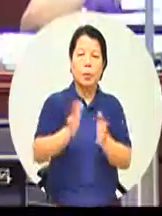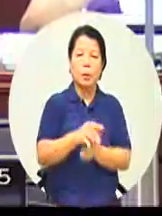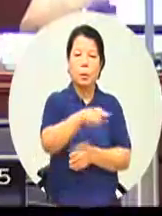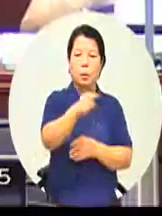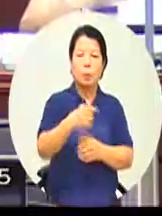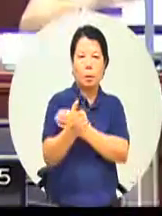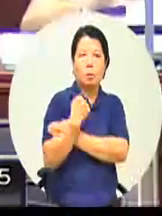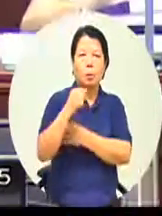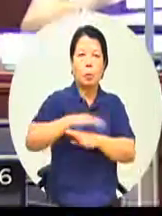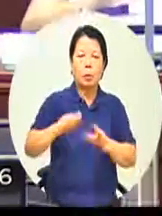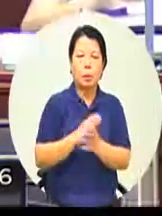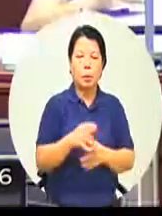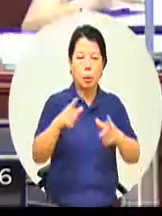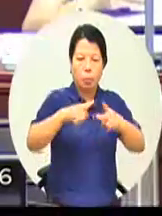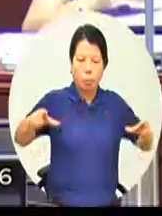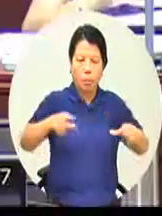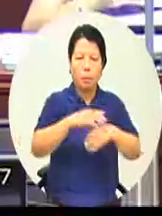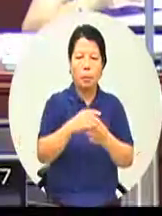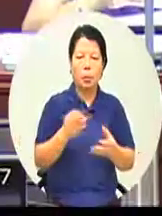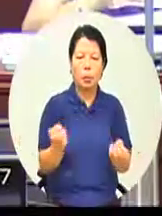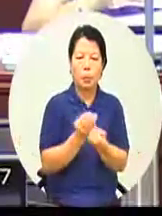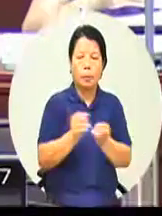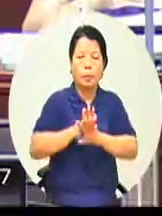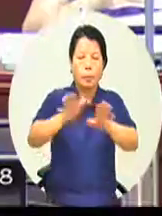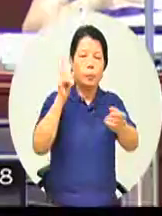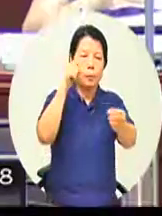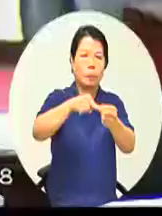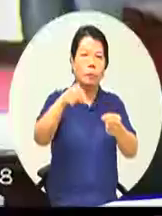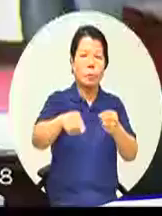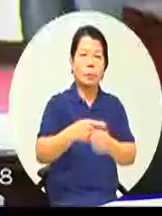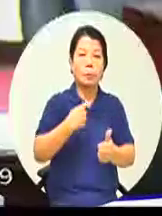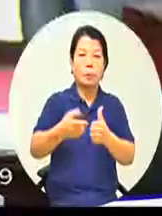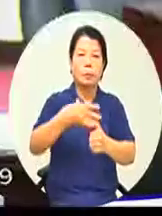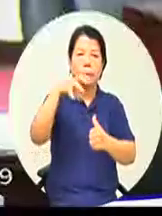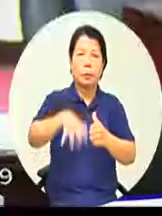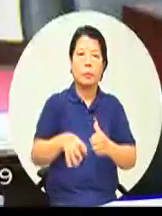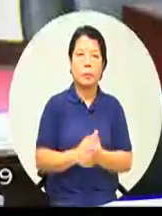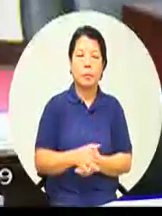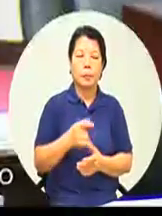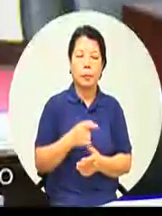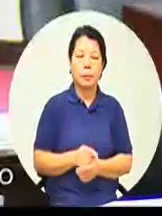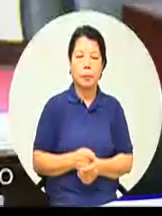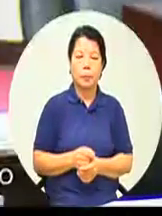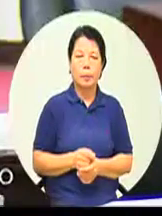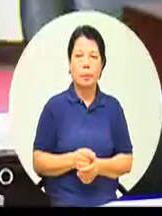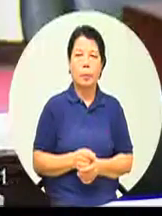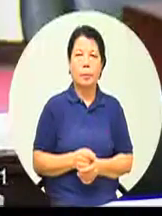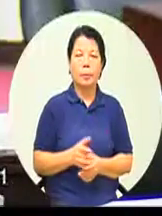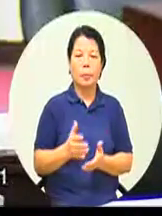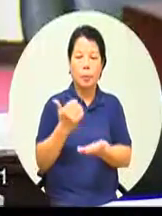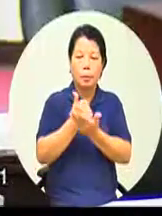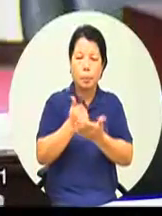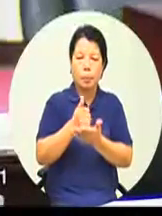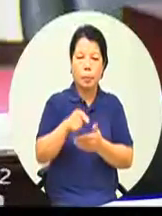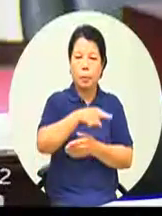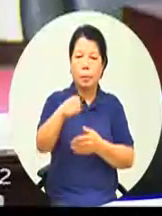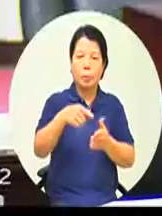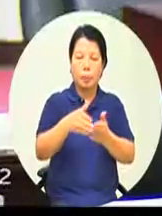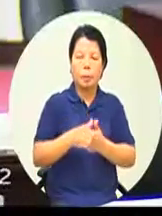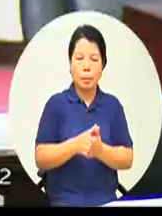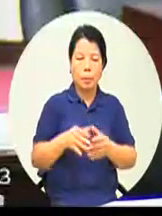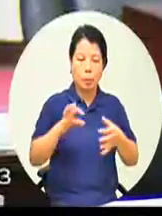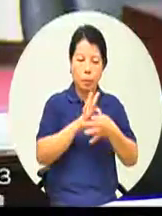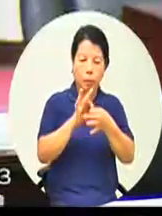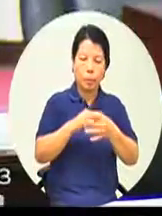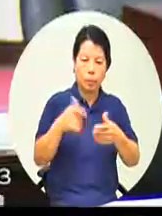个其实很庞大的一个发展方向。 所以在教育局这一个区块，可能要请多多做一些相关的